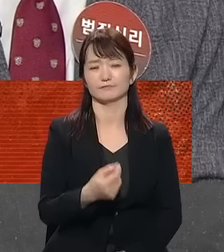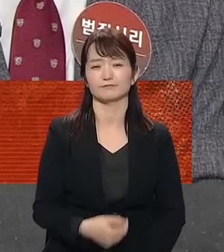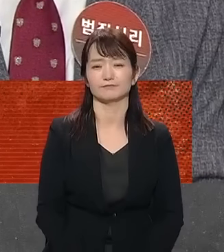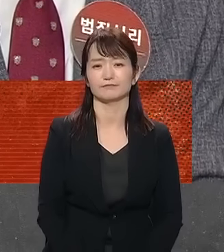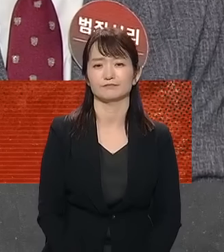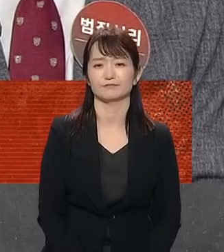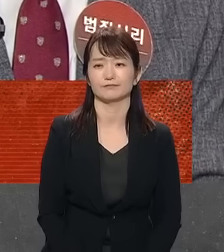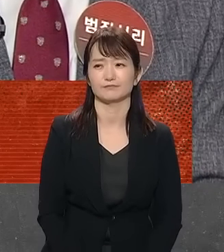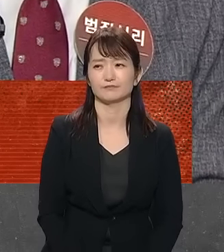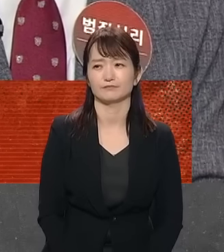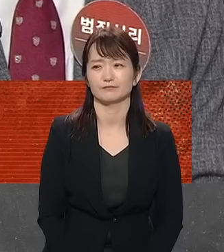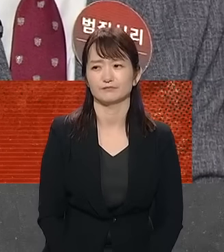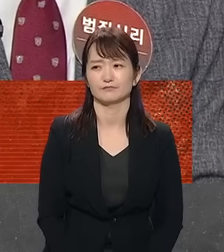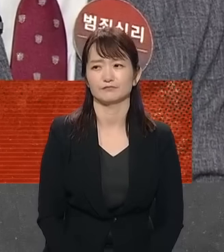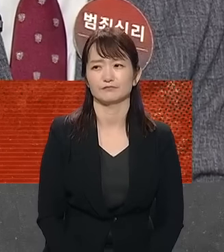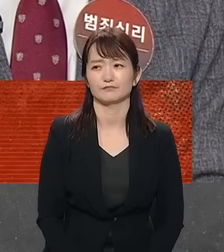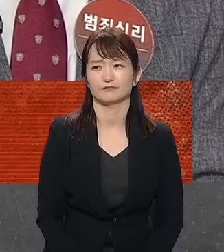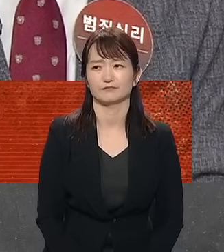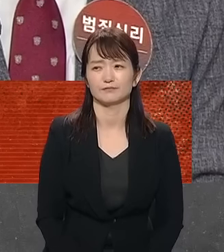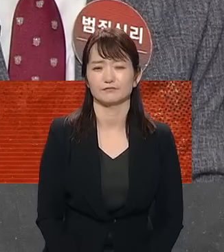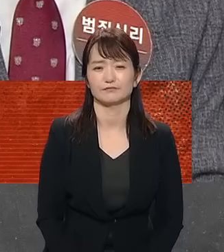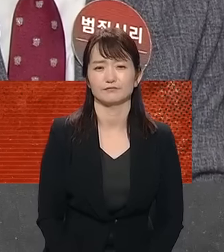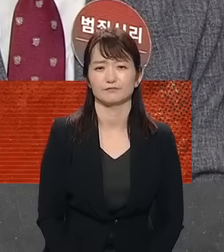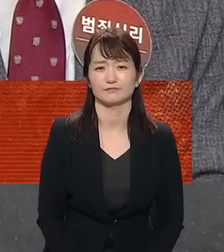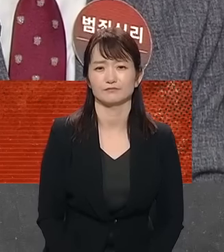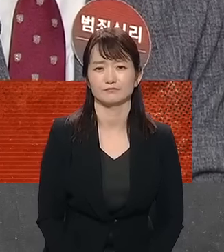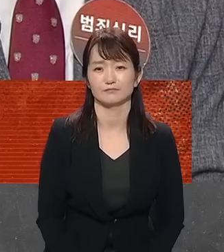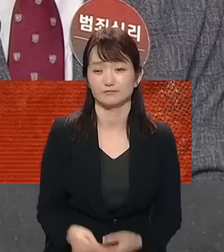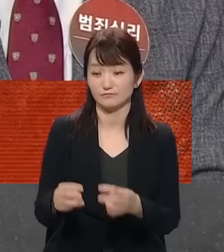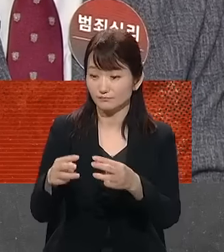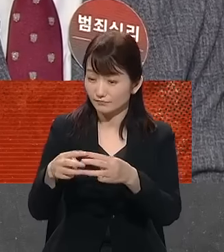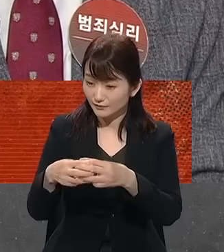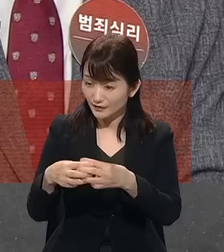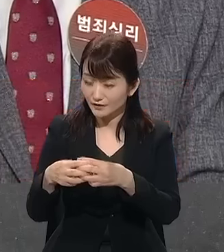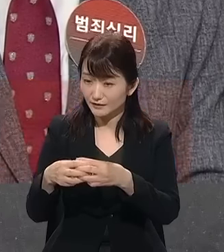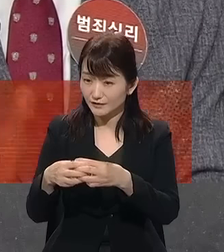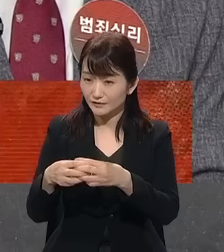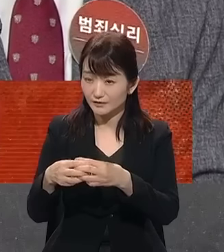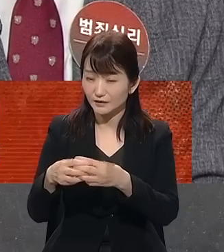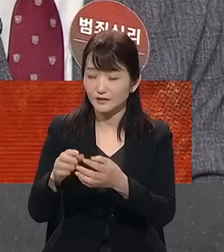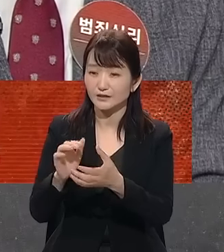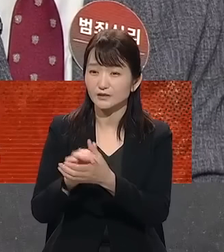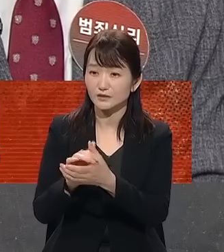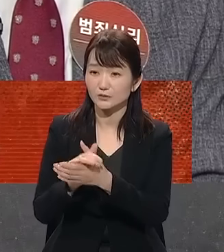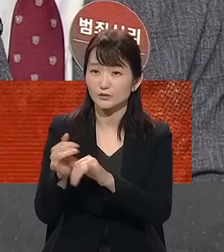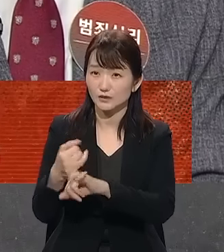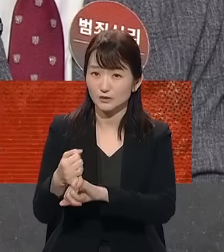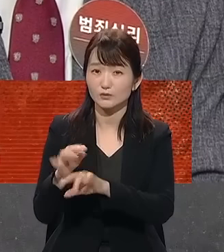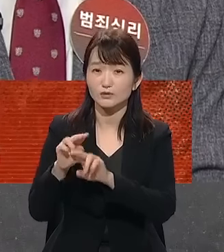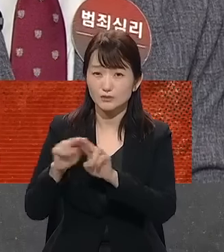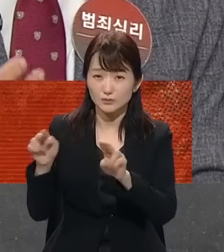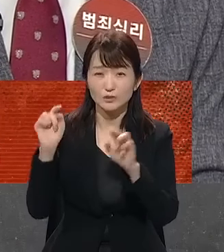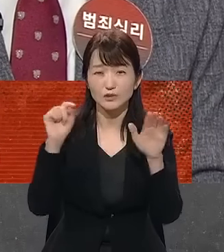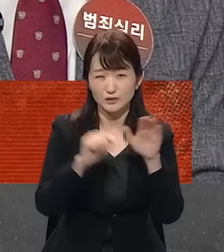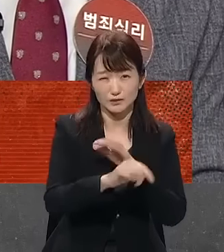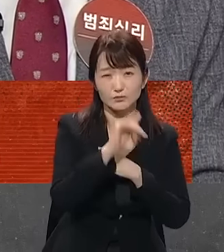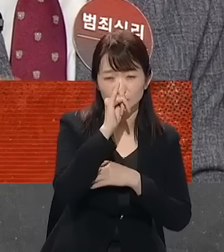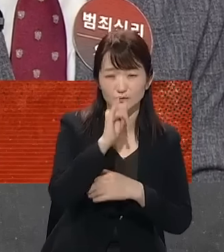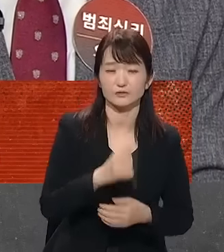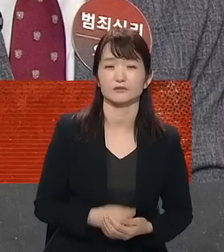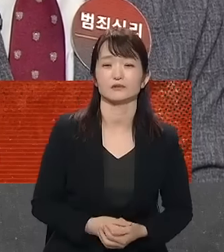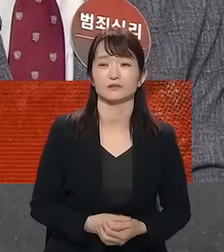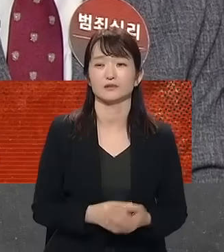그런데 이제 어떻게 보면 뭐 사실 뭐 삼겹살을 그 약속 취소하고 같이 갈 수도 있는 그런 상황이지만 제가 볼